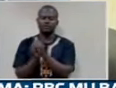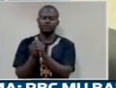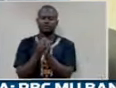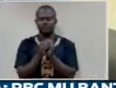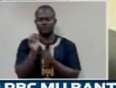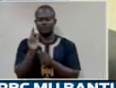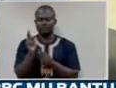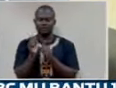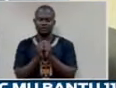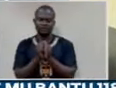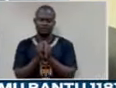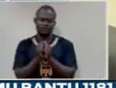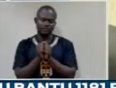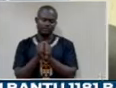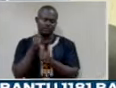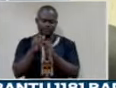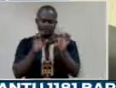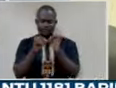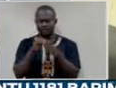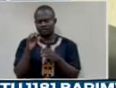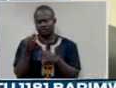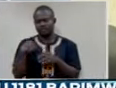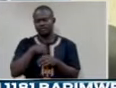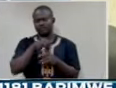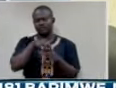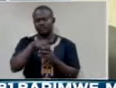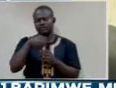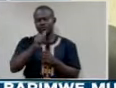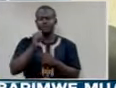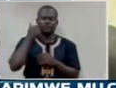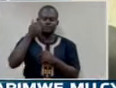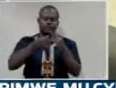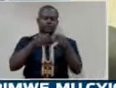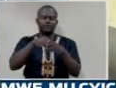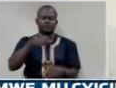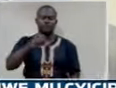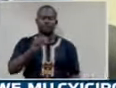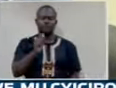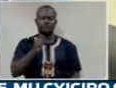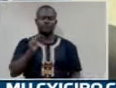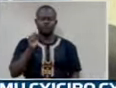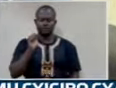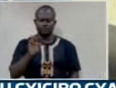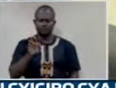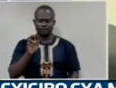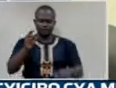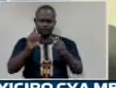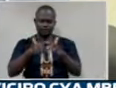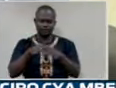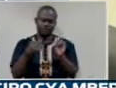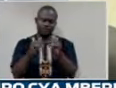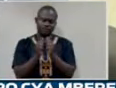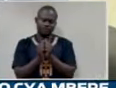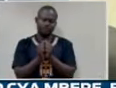na Kenya baza gufatamo abakinnyi 3 nari muri abo ngabo nyuma selection zikomereza muri Qatar twageze turi